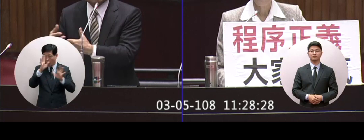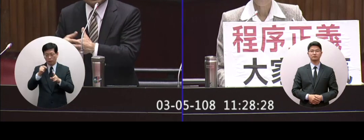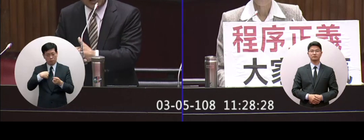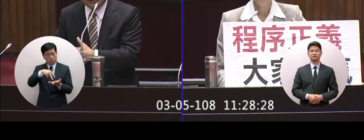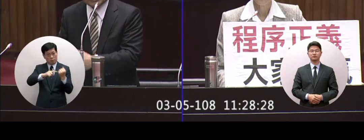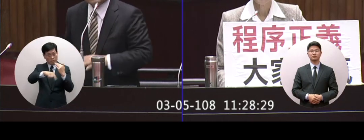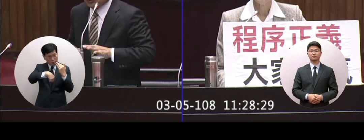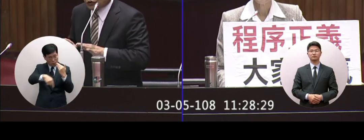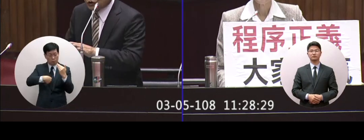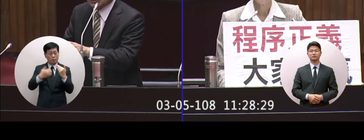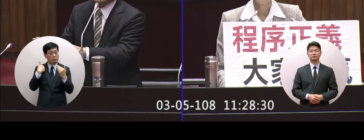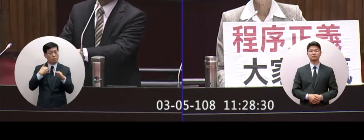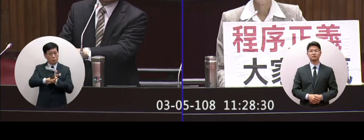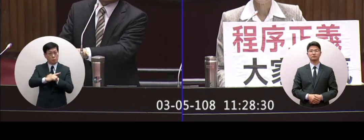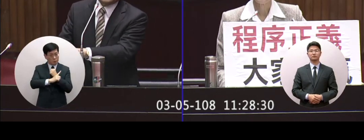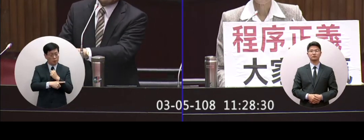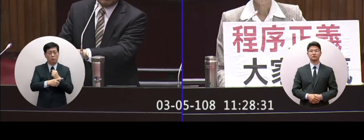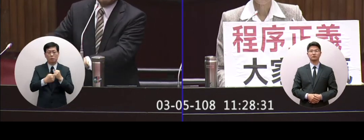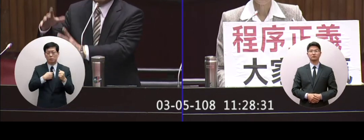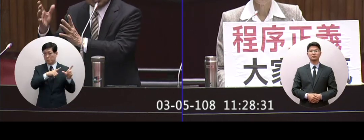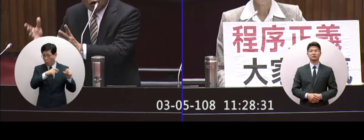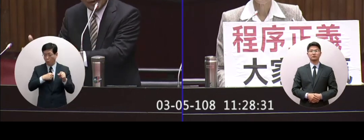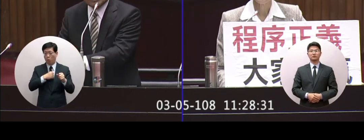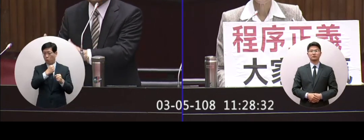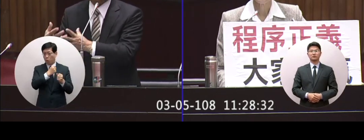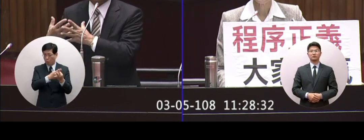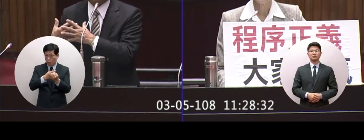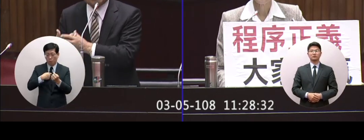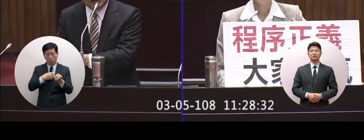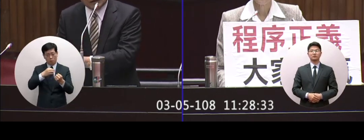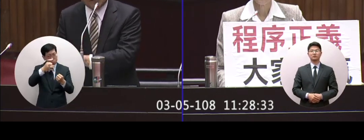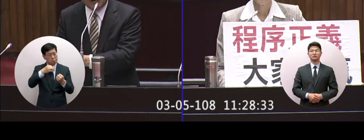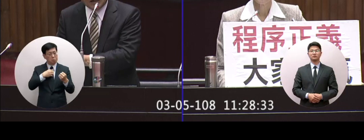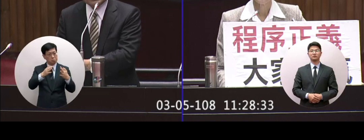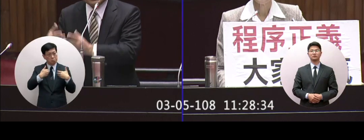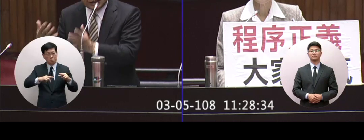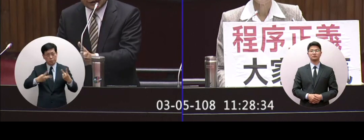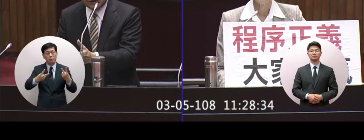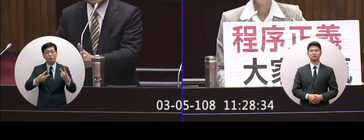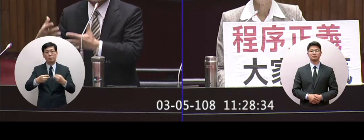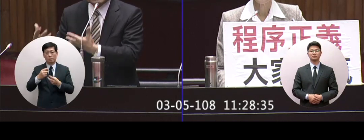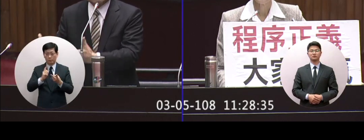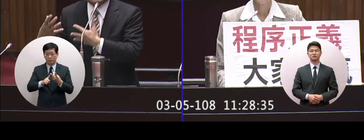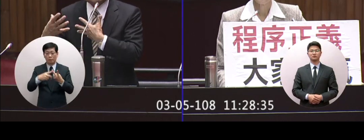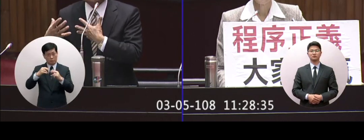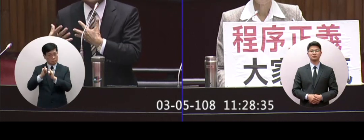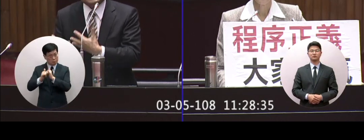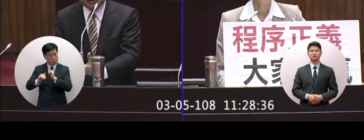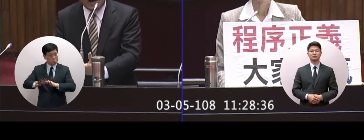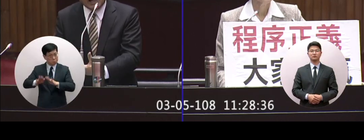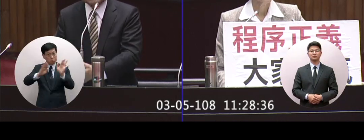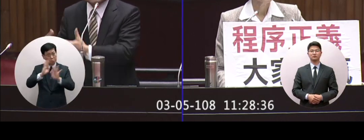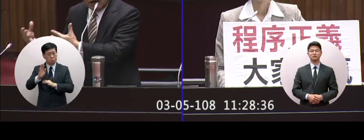院通过的法律实际运作的结果有没有需要修改的地方，以及社会进步